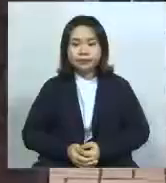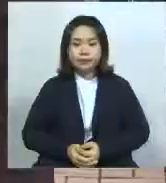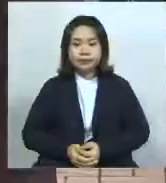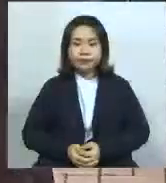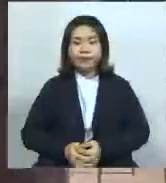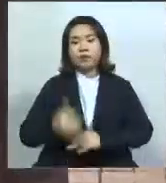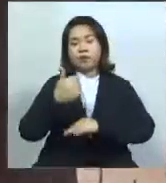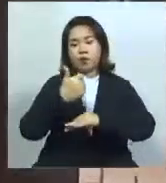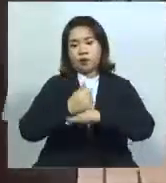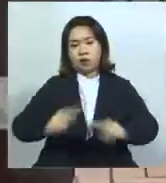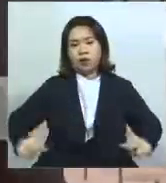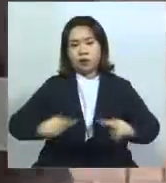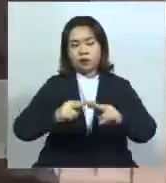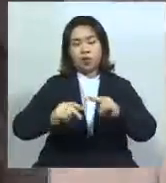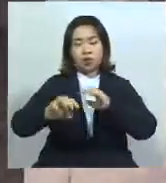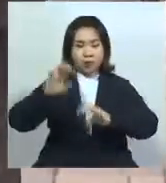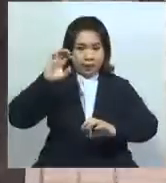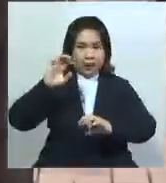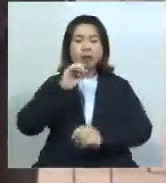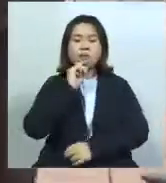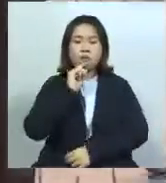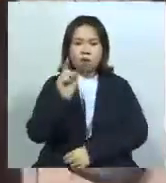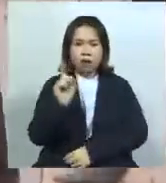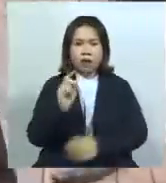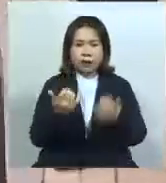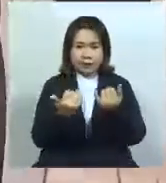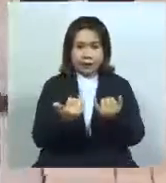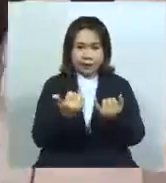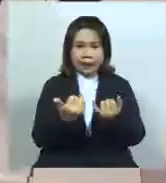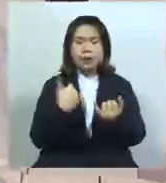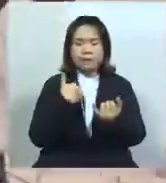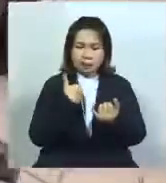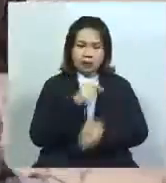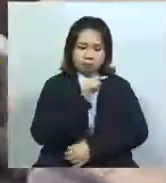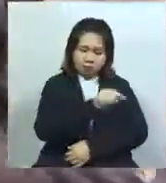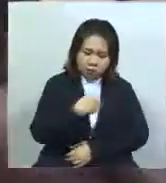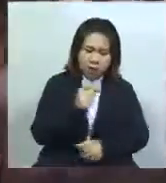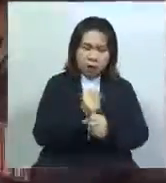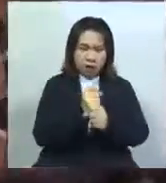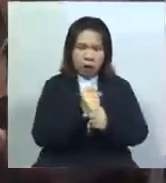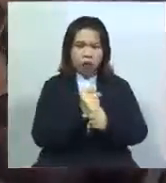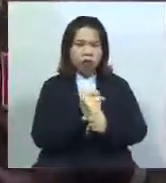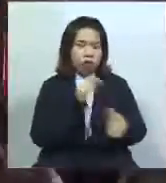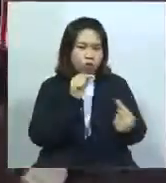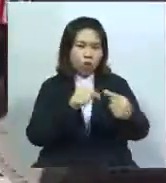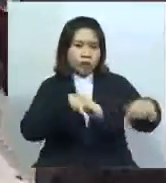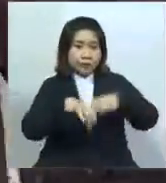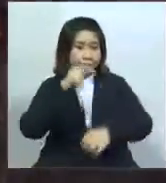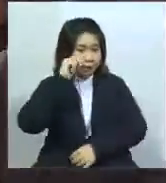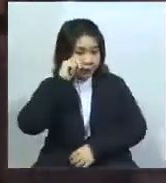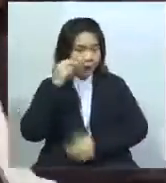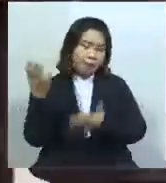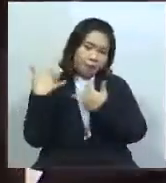ของพลเอกอนุพงษ์เผ่าจินดารัฐมนตรีว่าการกระทรวงมหาดไทยก็บอกนะครับว่าตอนนี้ได้มีการสั่งการให้ดูแลน้ำในเรื่องของการอุปโภคบริ